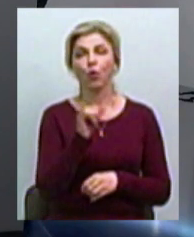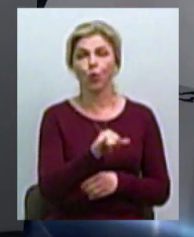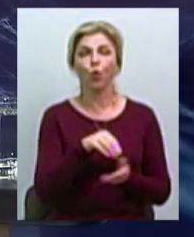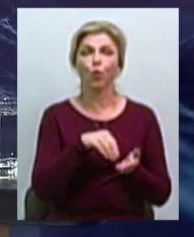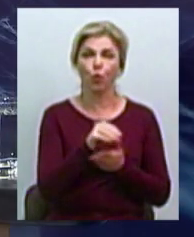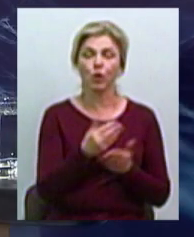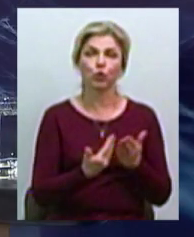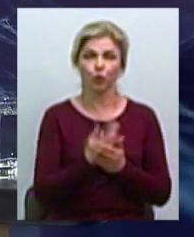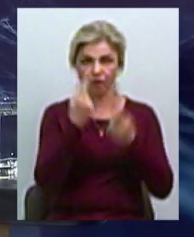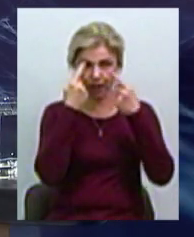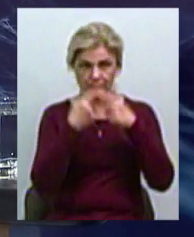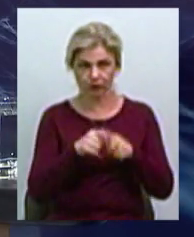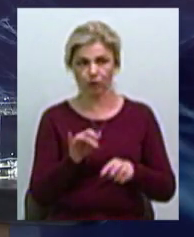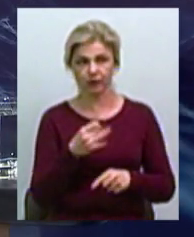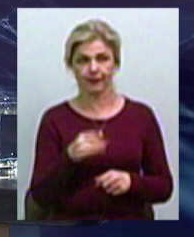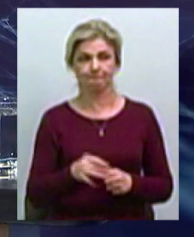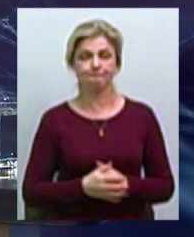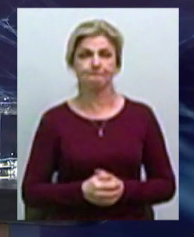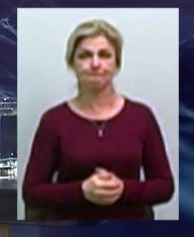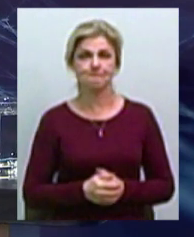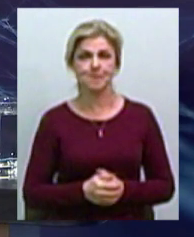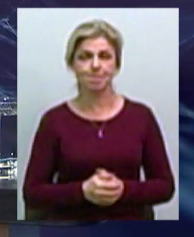нових технологій. І у засіб виробництва, власне. Так,